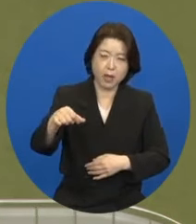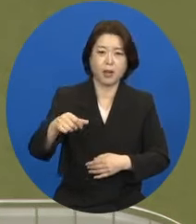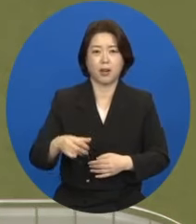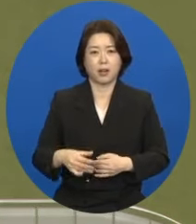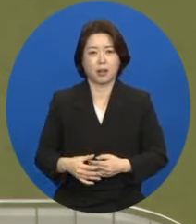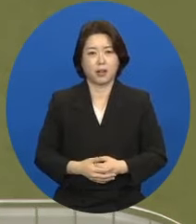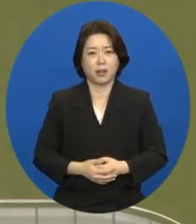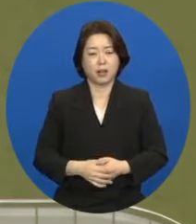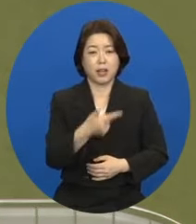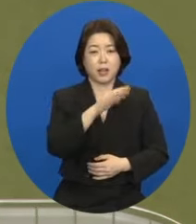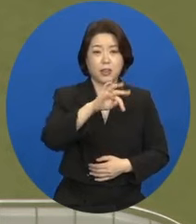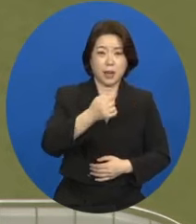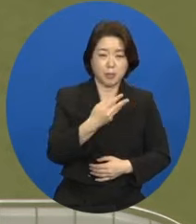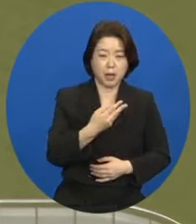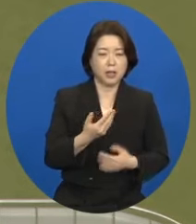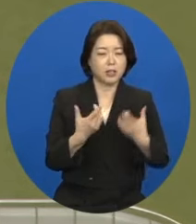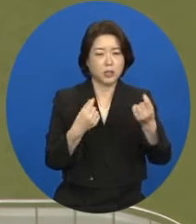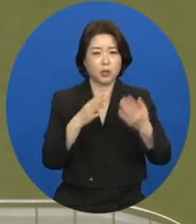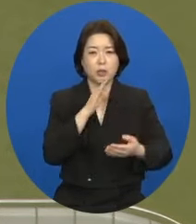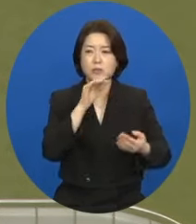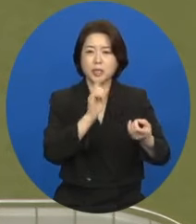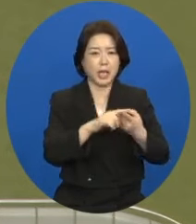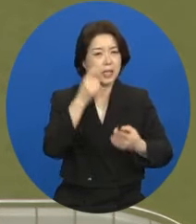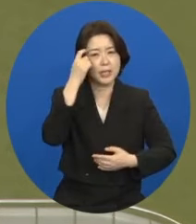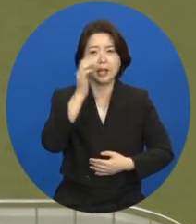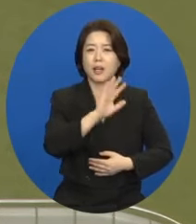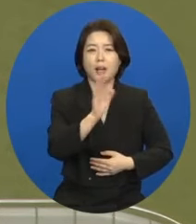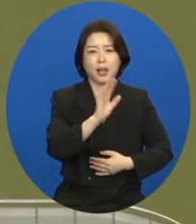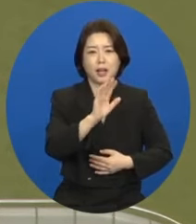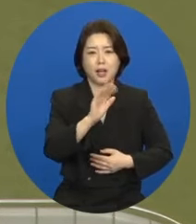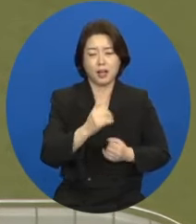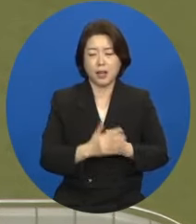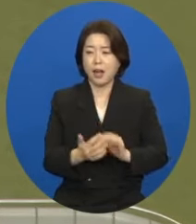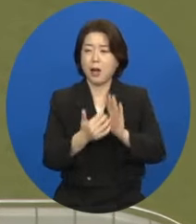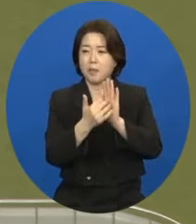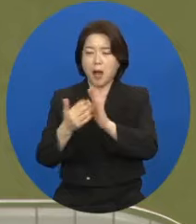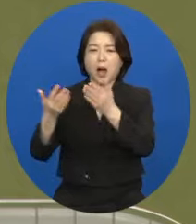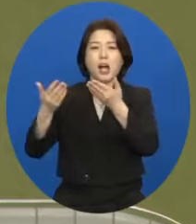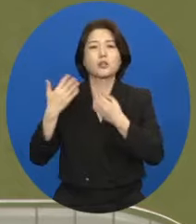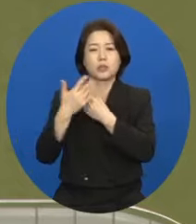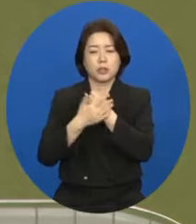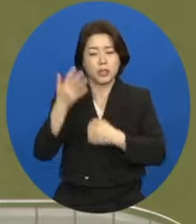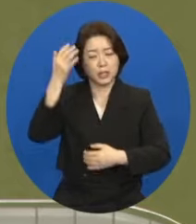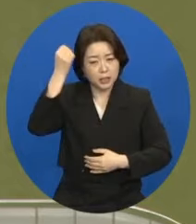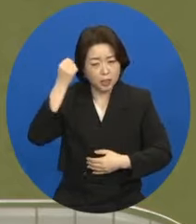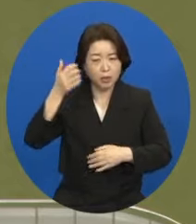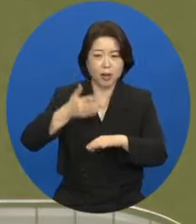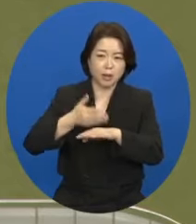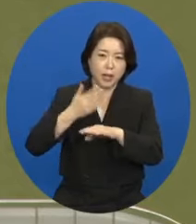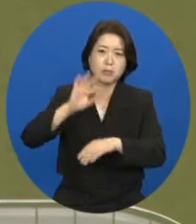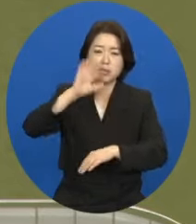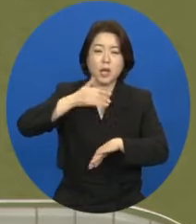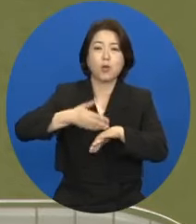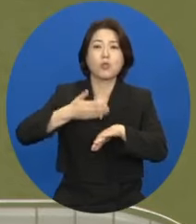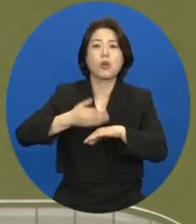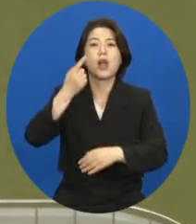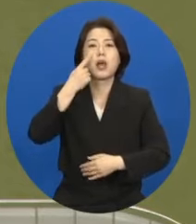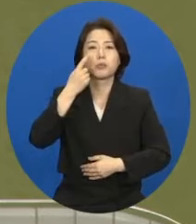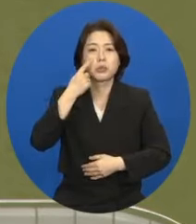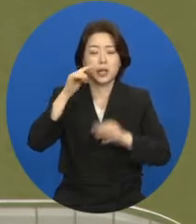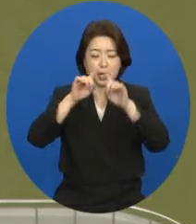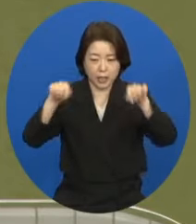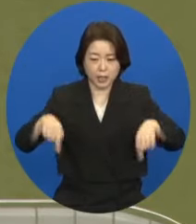않도록 막아주시고 보호해주시고 예방케 하신 은혜 기억하고 감사하는 훈련을 하자라고 우리가